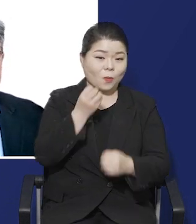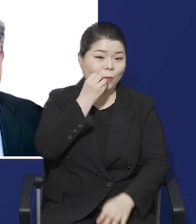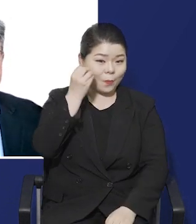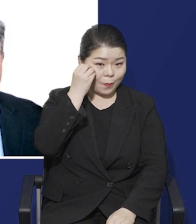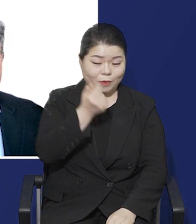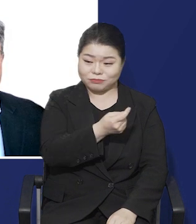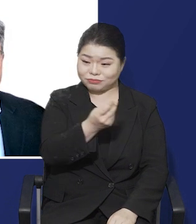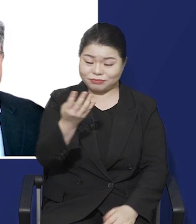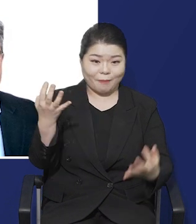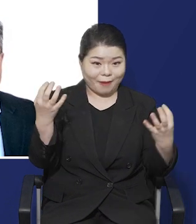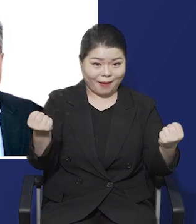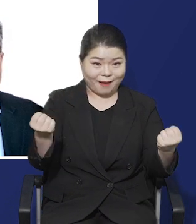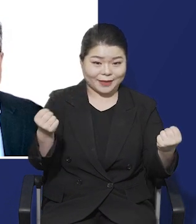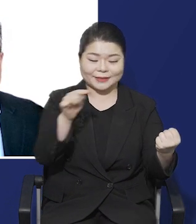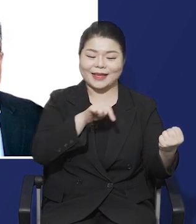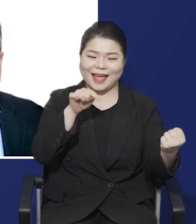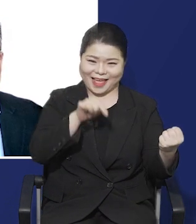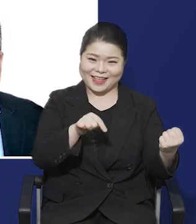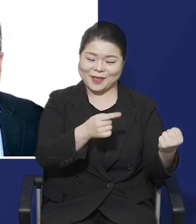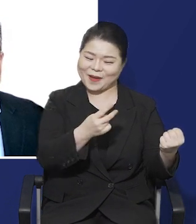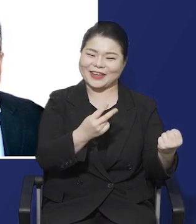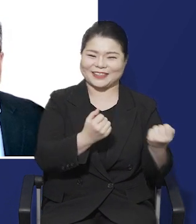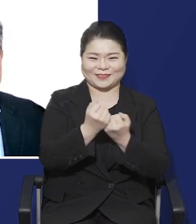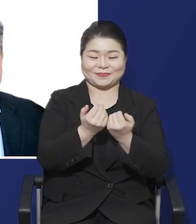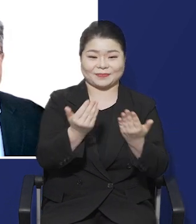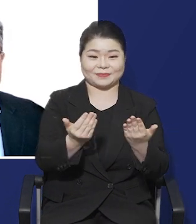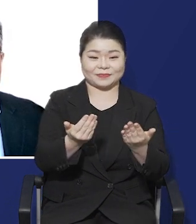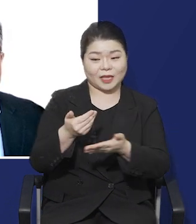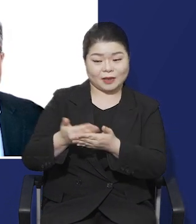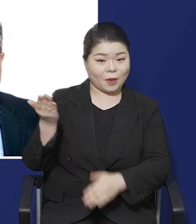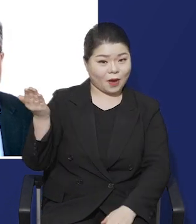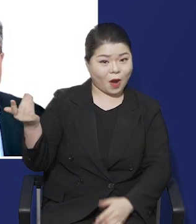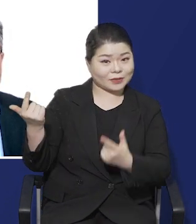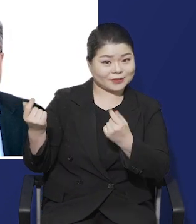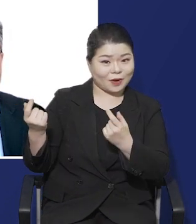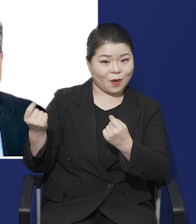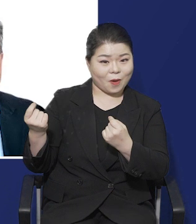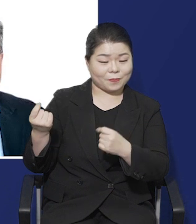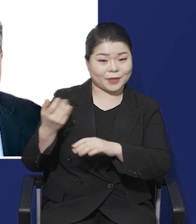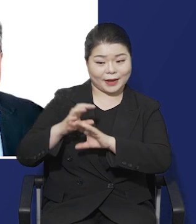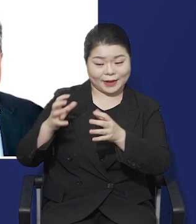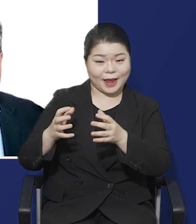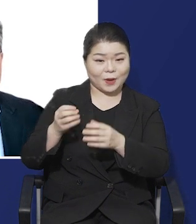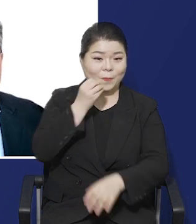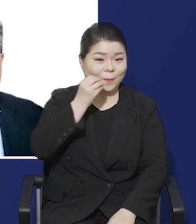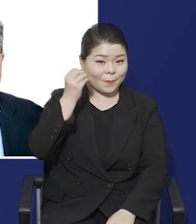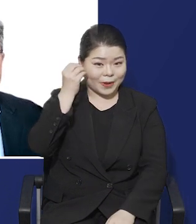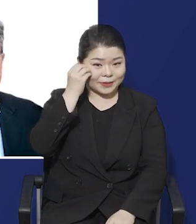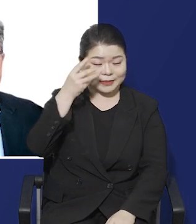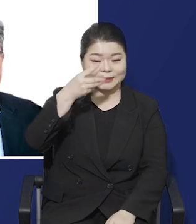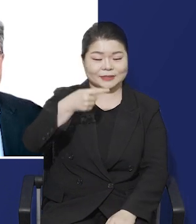존재하고 있습니다. 그 중에 몇 가지를 소개해드리면 그림에서 보시는 바와 같이 해외 사이트인